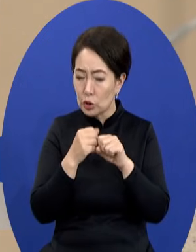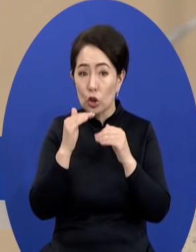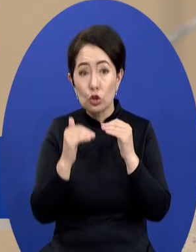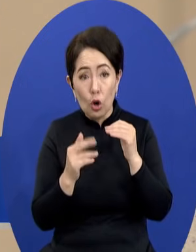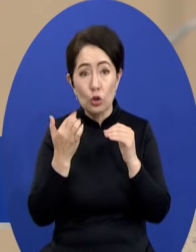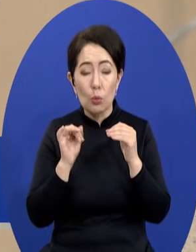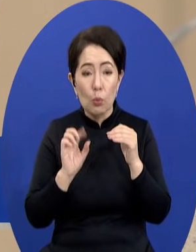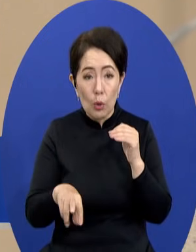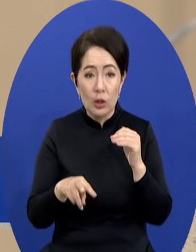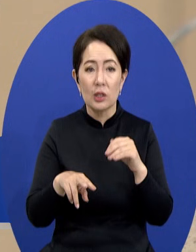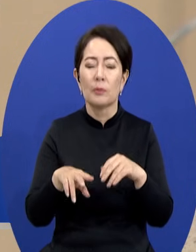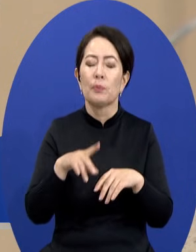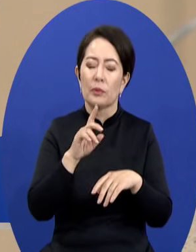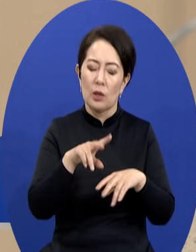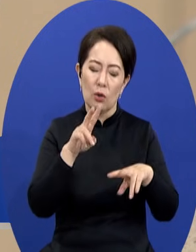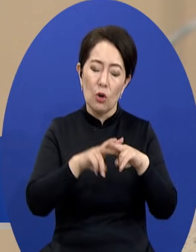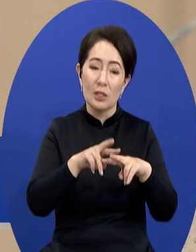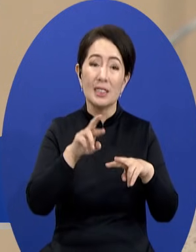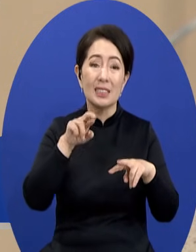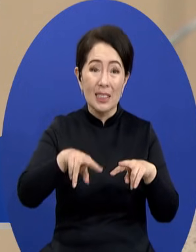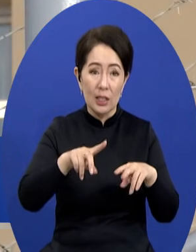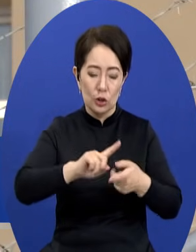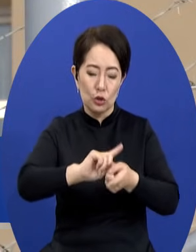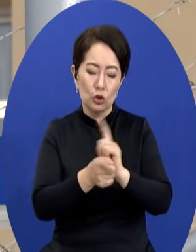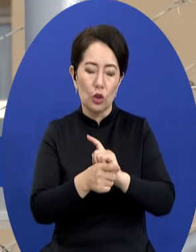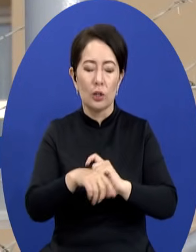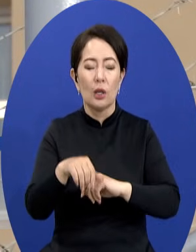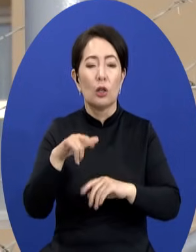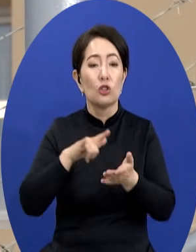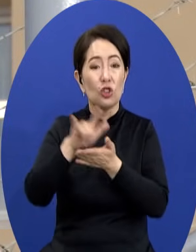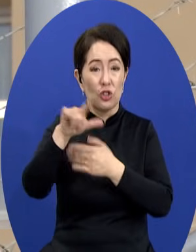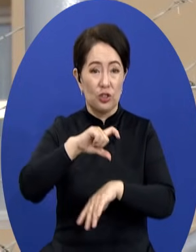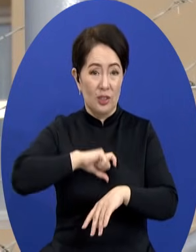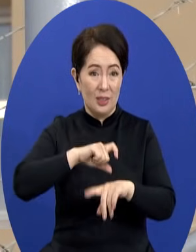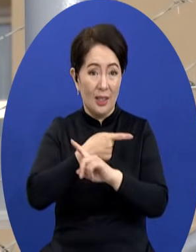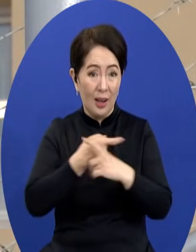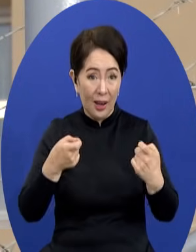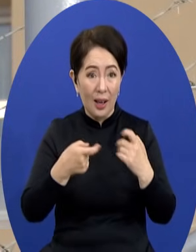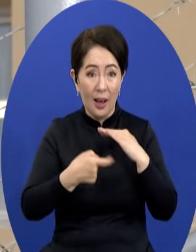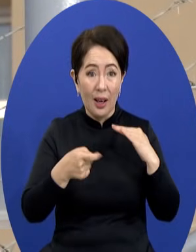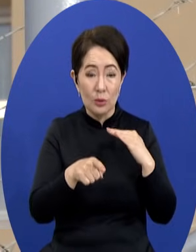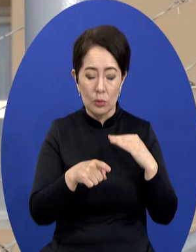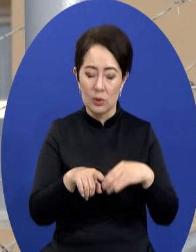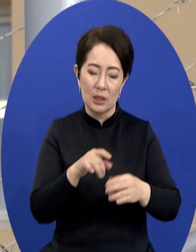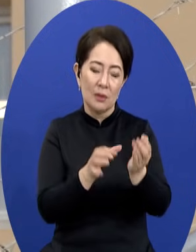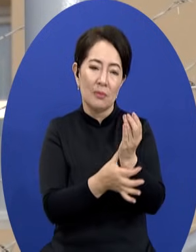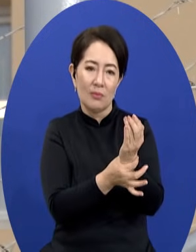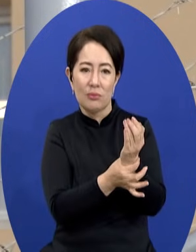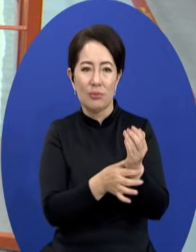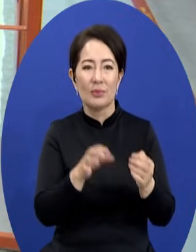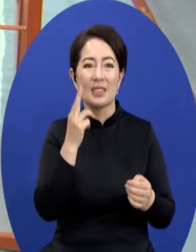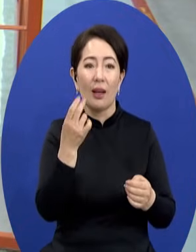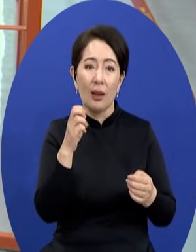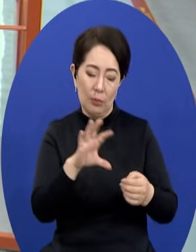бол хорих ялыг зорчих эрхийг хязгаарлах ялаар солих юм байна. Өөрөөр хэлэх юм бол хуулийн байгууллагаас цахим буговчаар хяналт тавина гэсэн